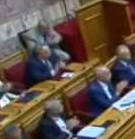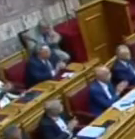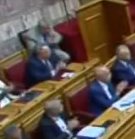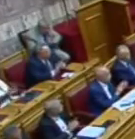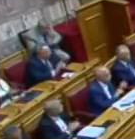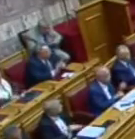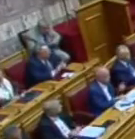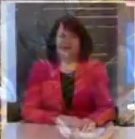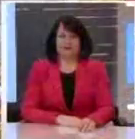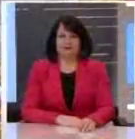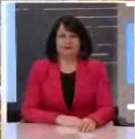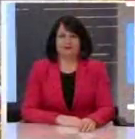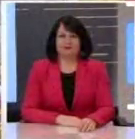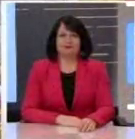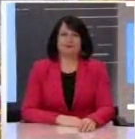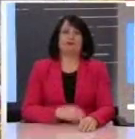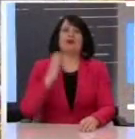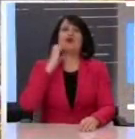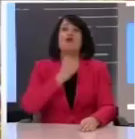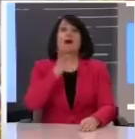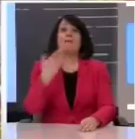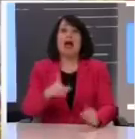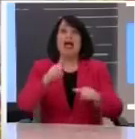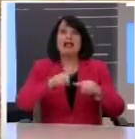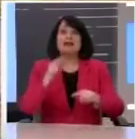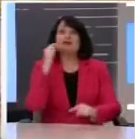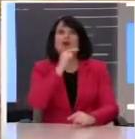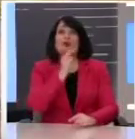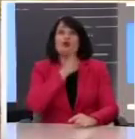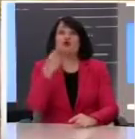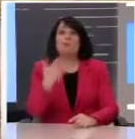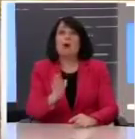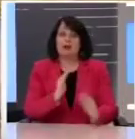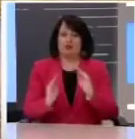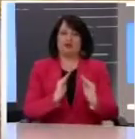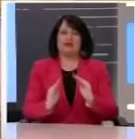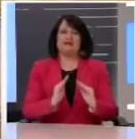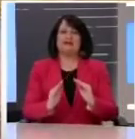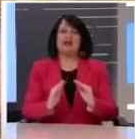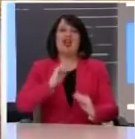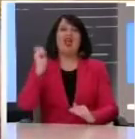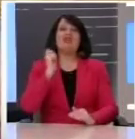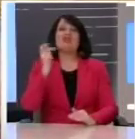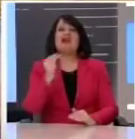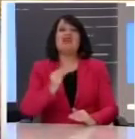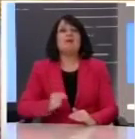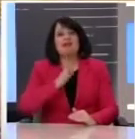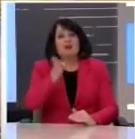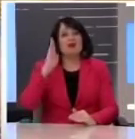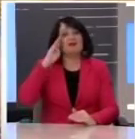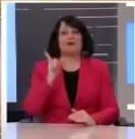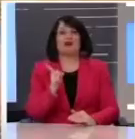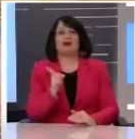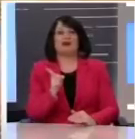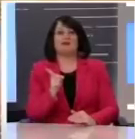Αλλά εκεί βρέθηκα ως ο Έλληνας Πρωθυπουργός που υπερασπίστηκα τα εθνικά συμφέροντα της χώρας. Το